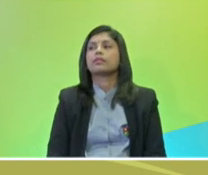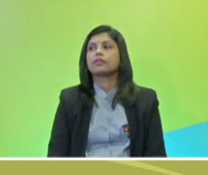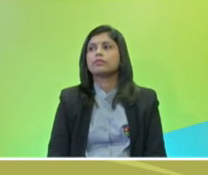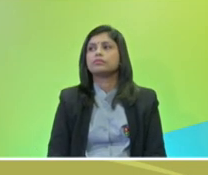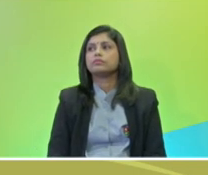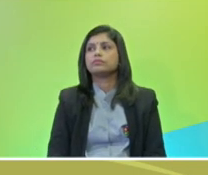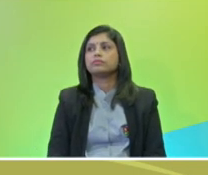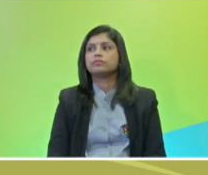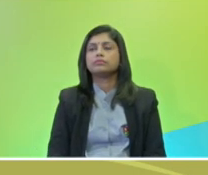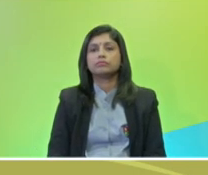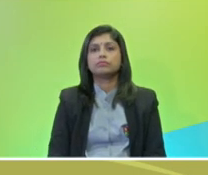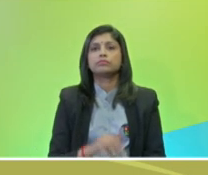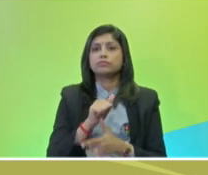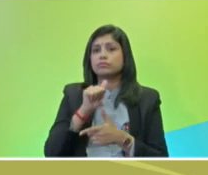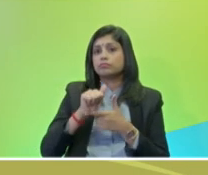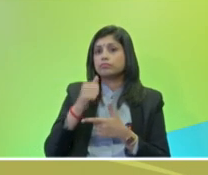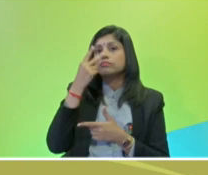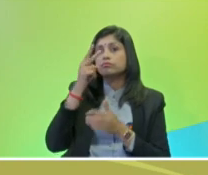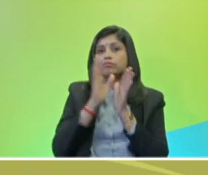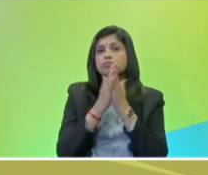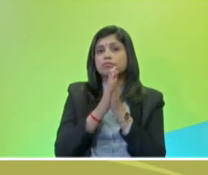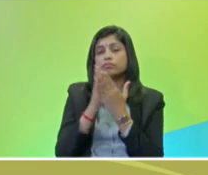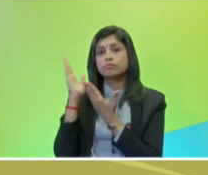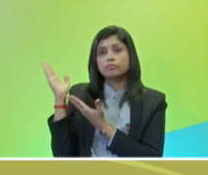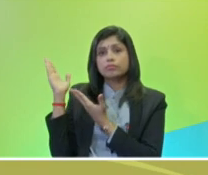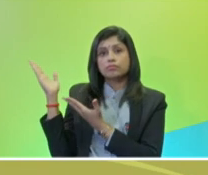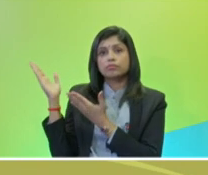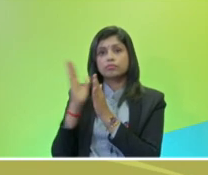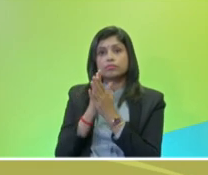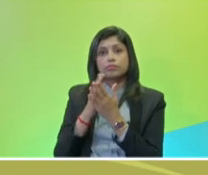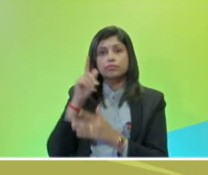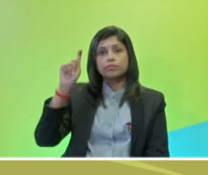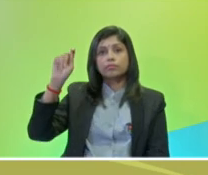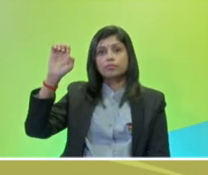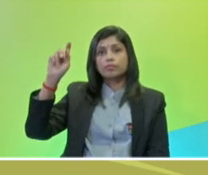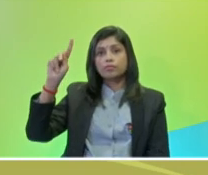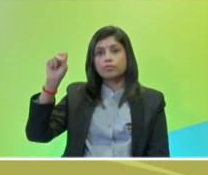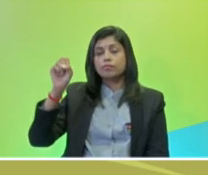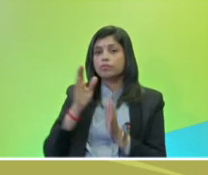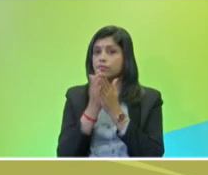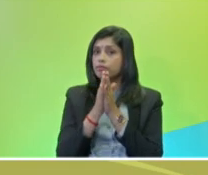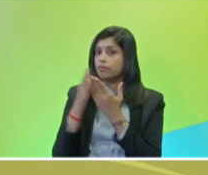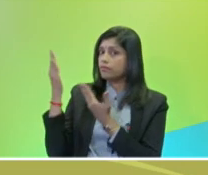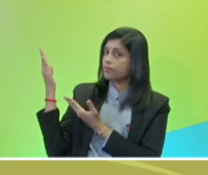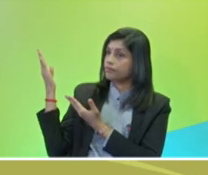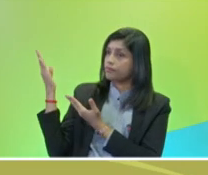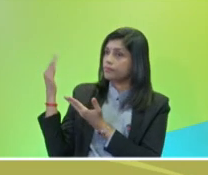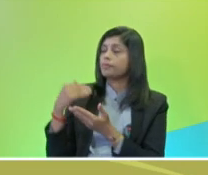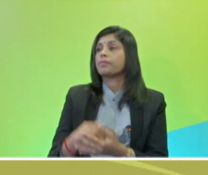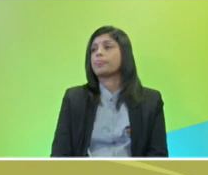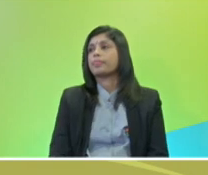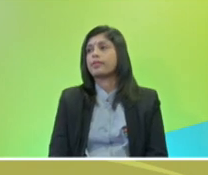panduan pelaksanaan pemilihan raja dan juga buku teks yang ada untuk pendidikan